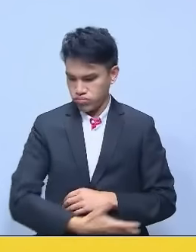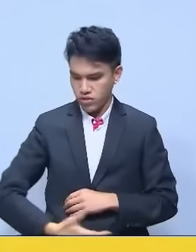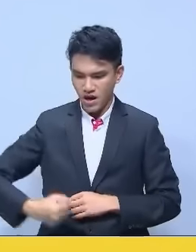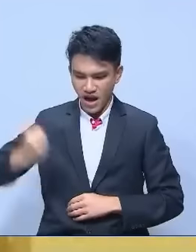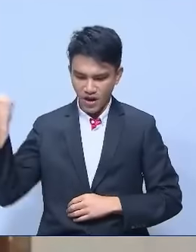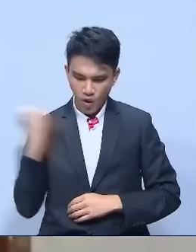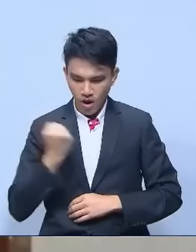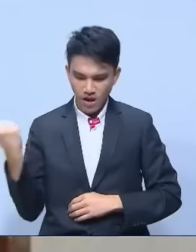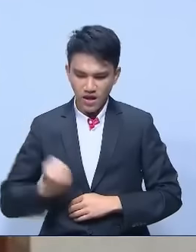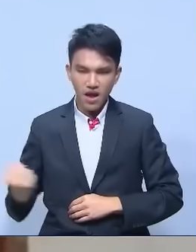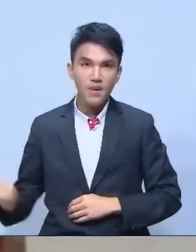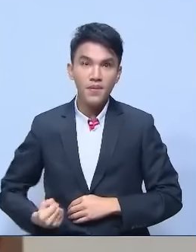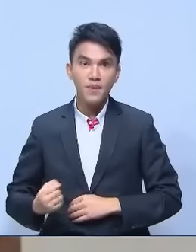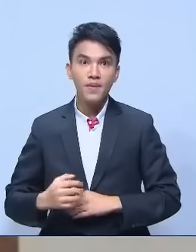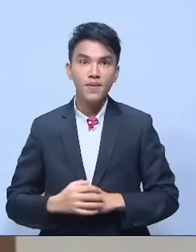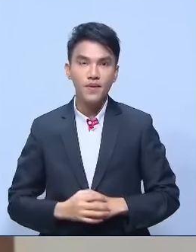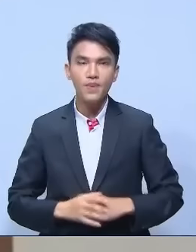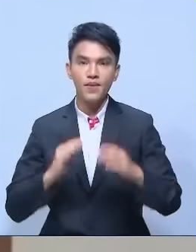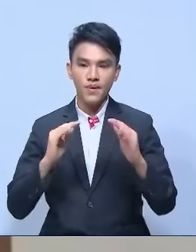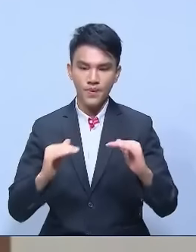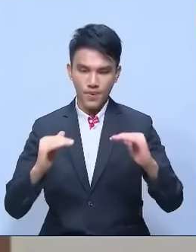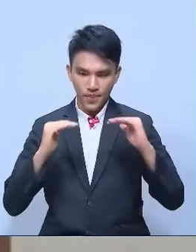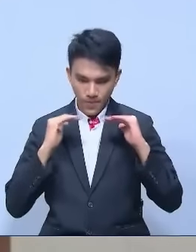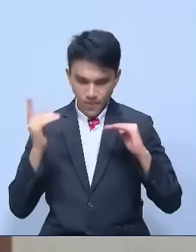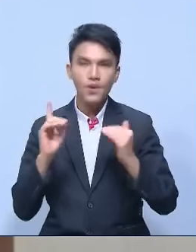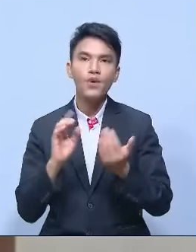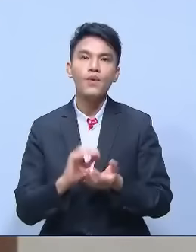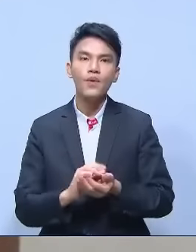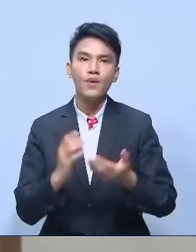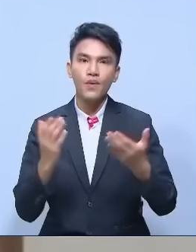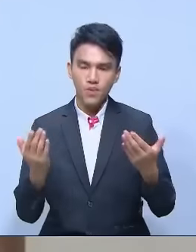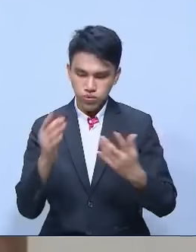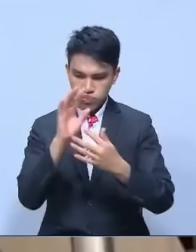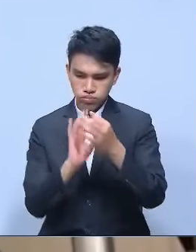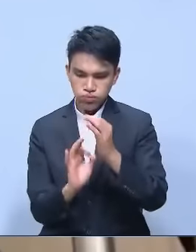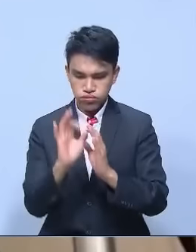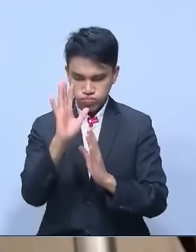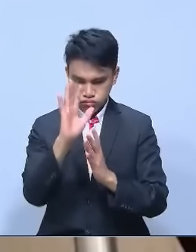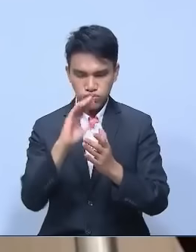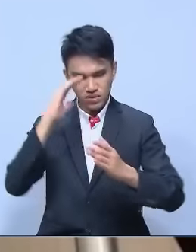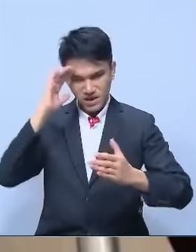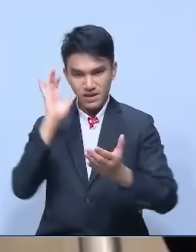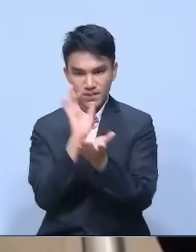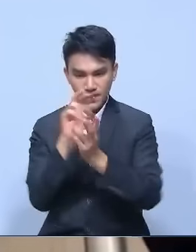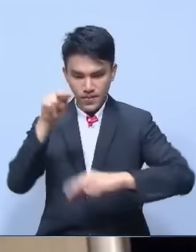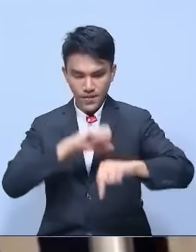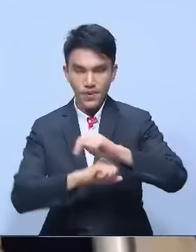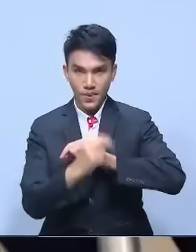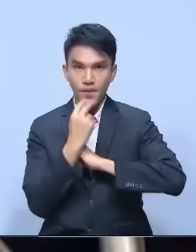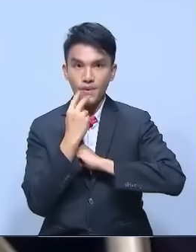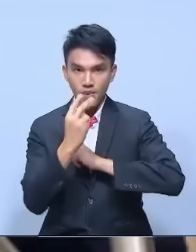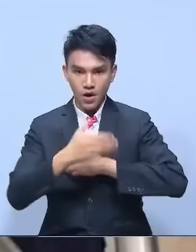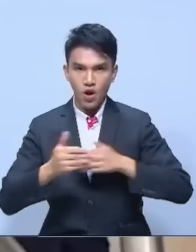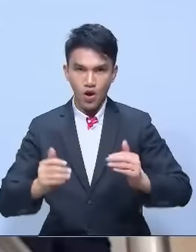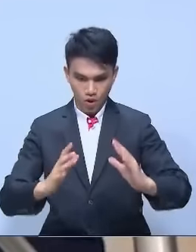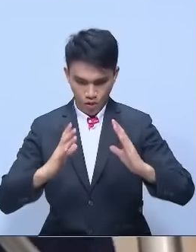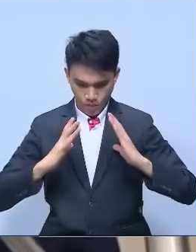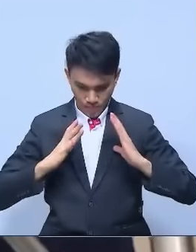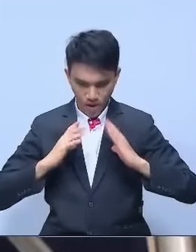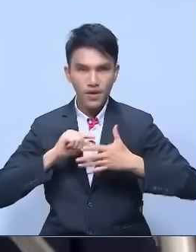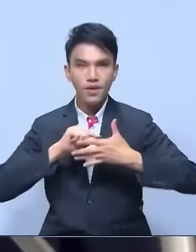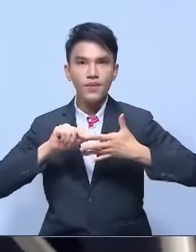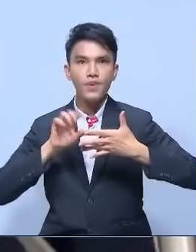ลายแห่งนะคะไล่เรียงให้ฟังแบบนี้ค่ะกับเรื่องที่เกิดขึ้นหลังจากเกิดเหตุเพลิงไหม้ตำรวจพิสูจน์หลักฐานก็เข้าตรวจสอบห้องพักบนชั้นที่6